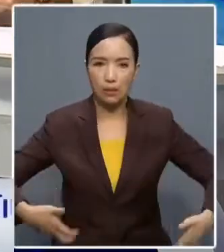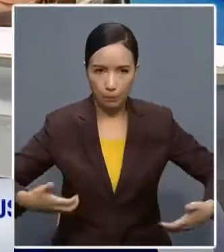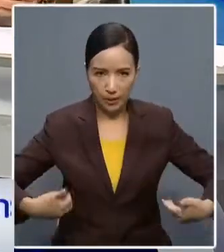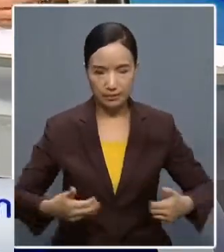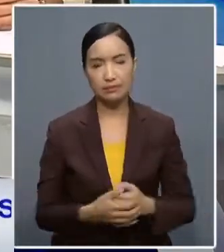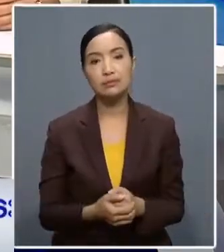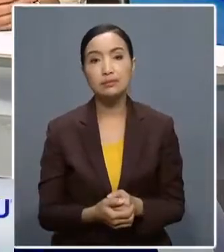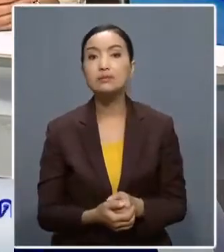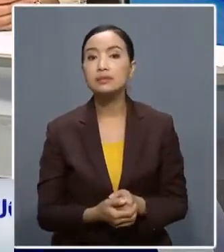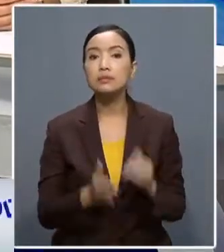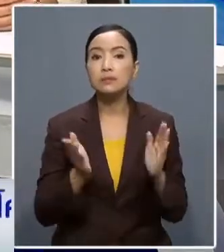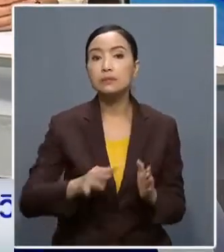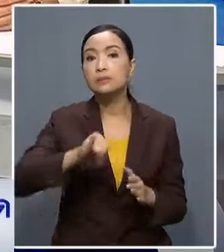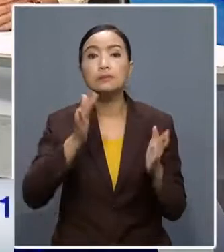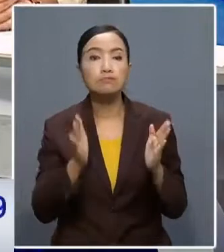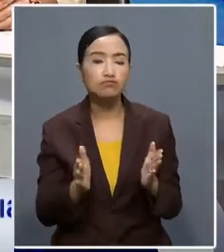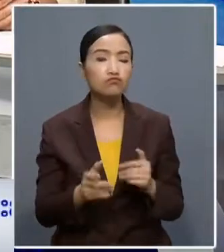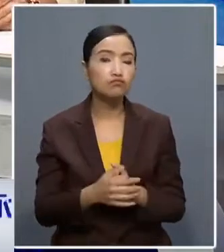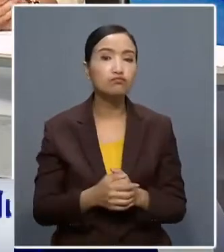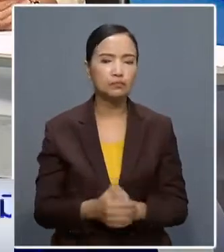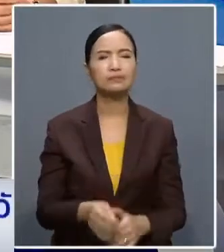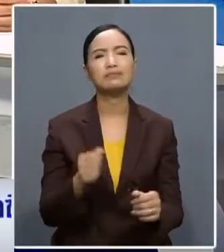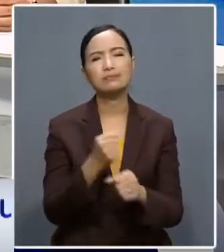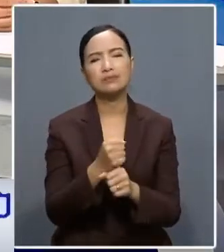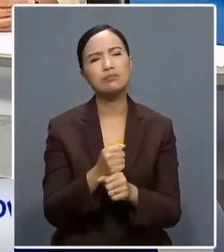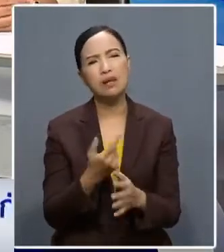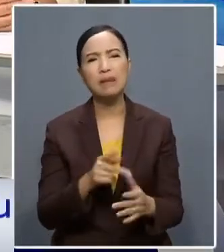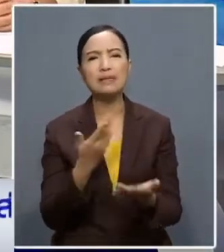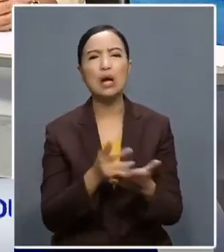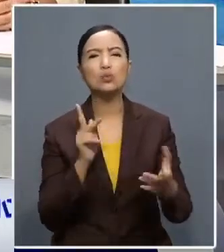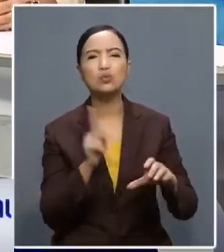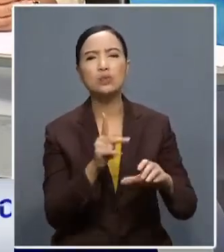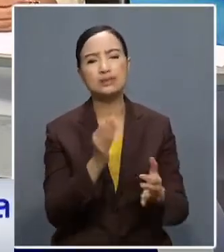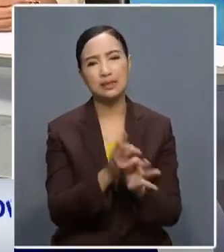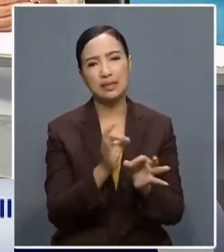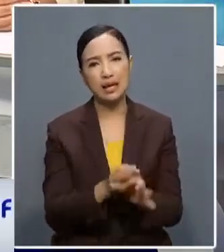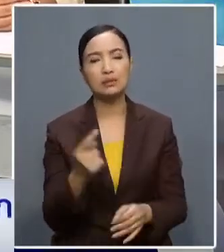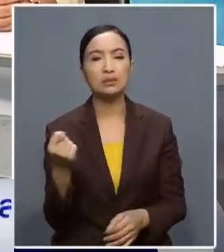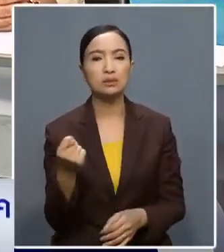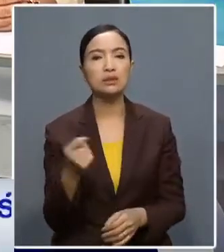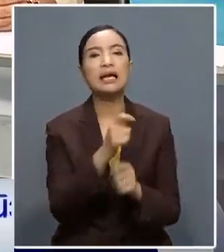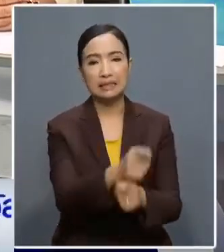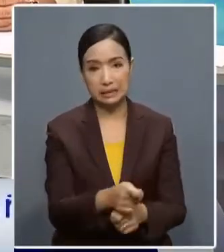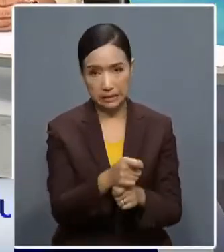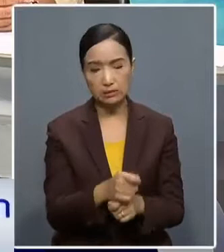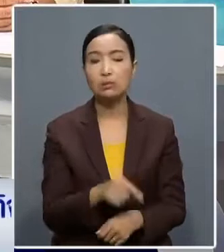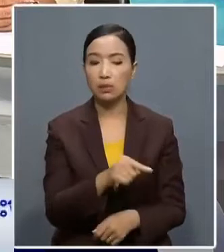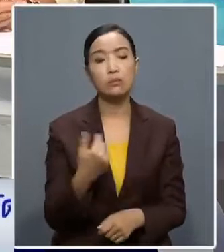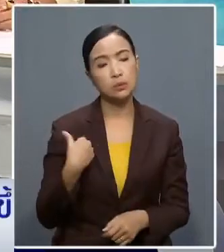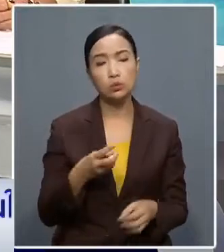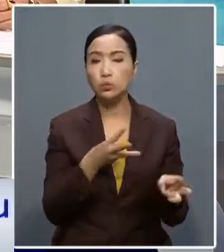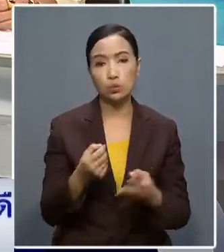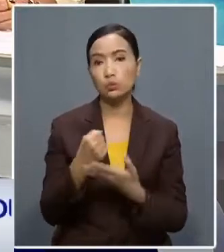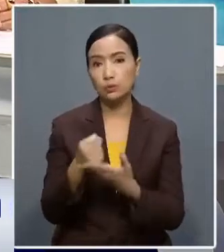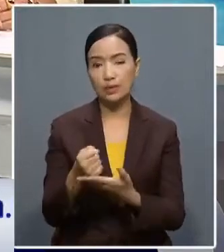ซึ่งบางคนเขาก็เป็นลูกค้าของธกส.นะครับธกส.เขาก็มีมาตรการช่วยนะฮะทั้ง